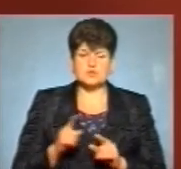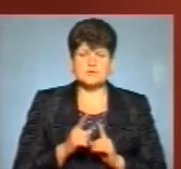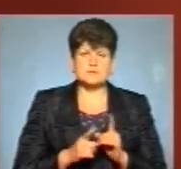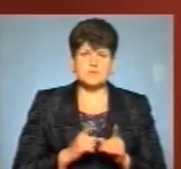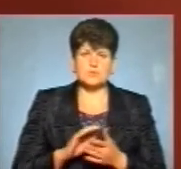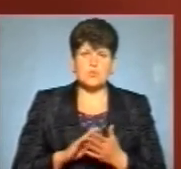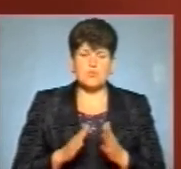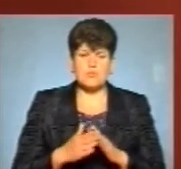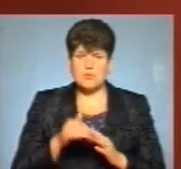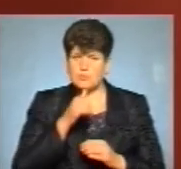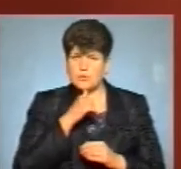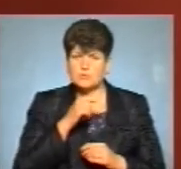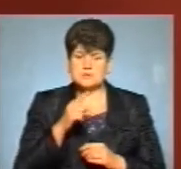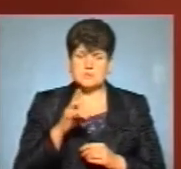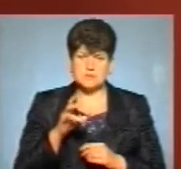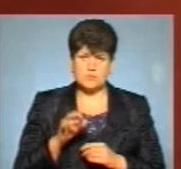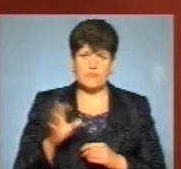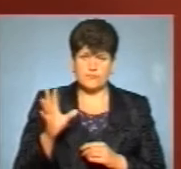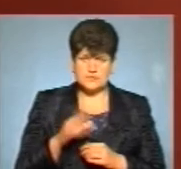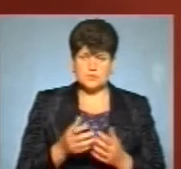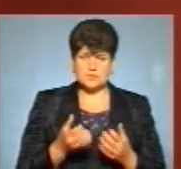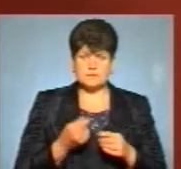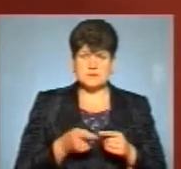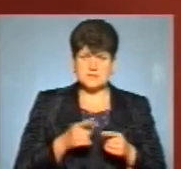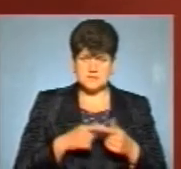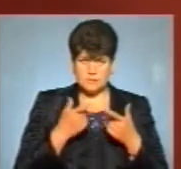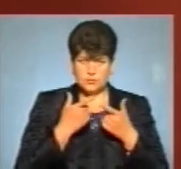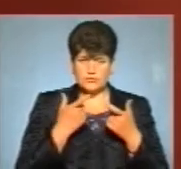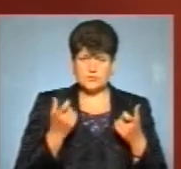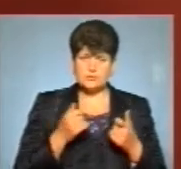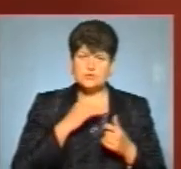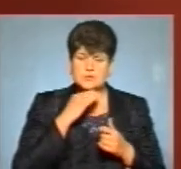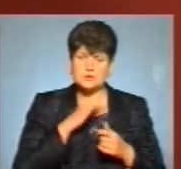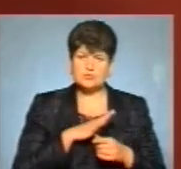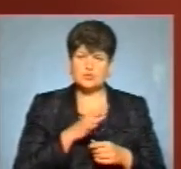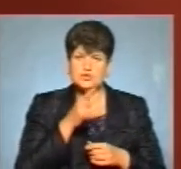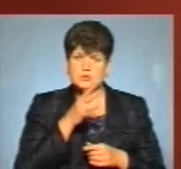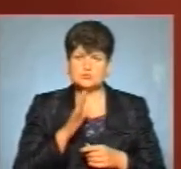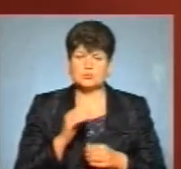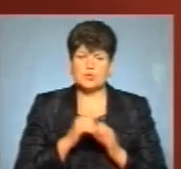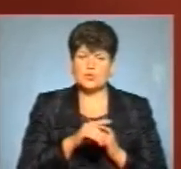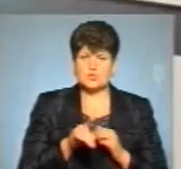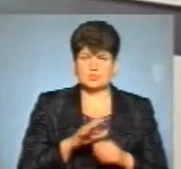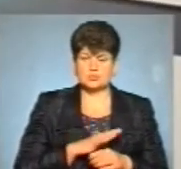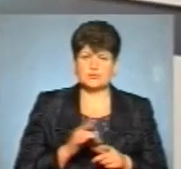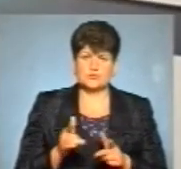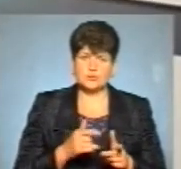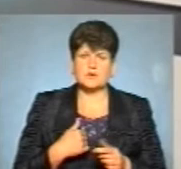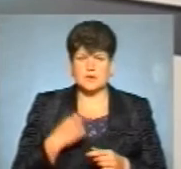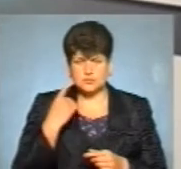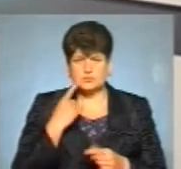умови пробного ЗНО? Чи всі отримали це повідомлення? Чи було достатньо часу, аби кожен був готовий до онлайн? Я думаю, що